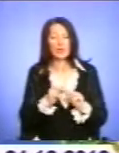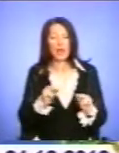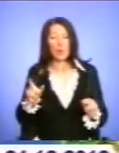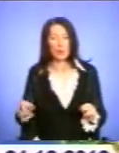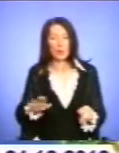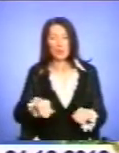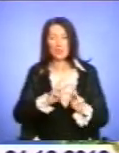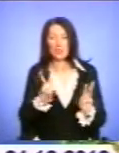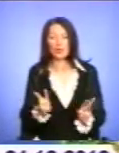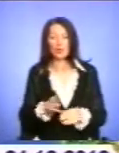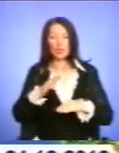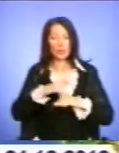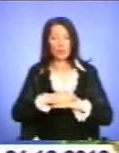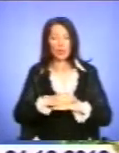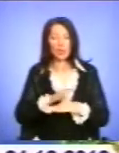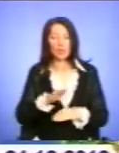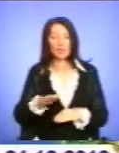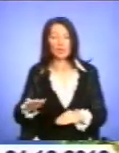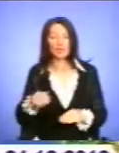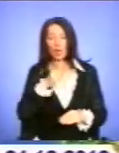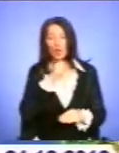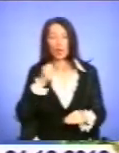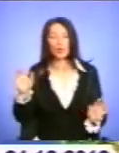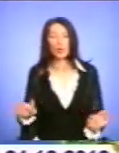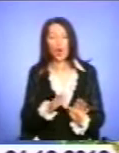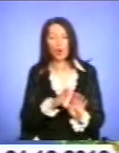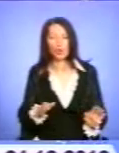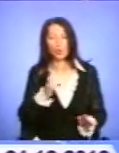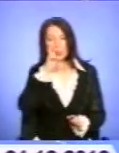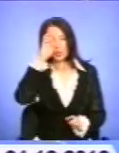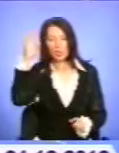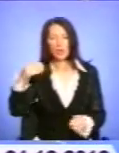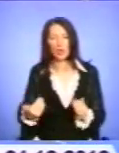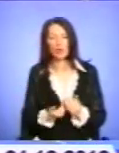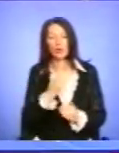колядуючи, дорослі і діти прославляють новонародженого Ісусика. Усім